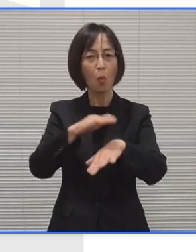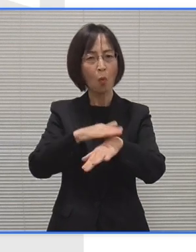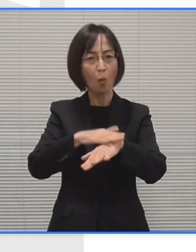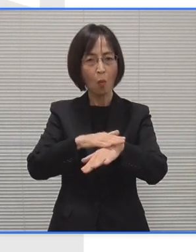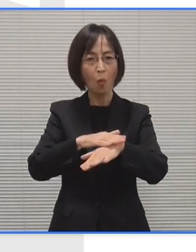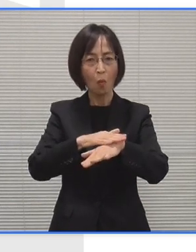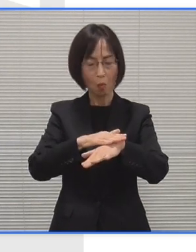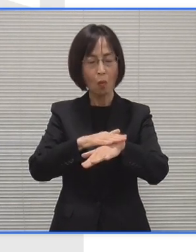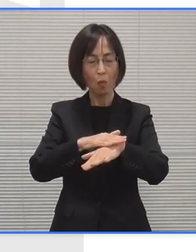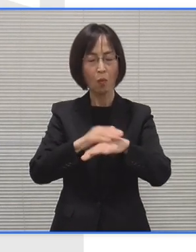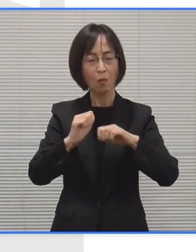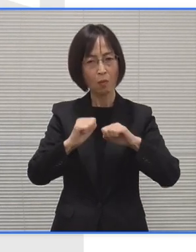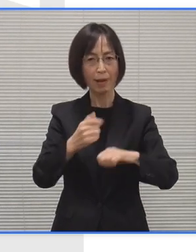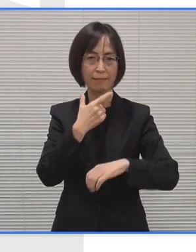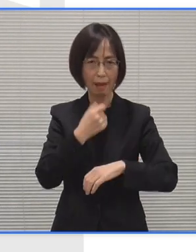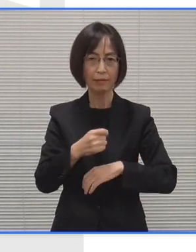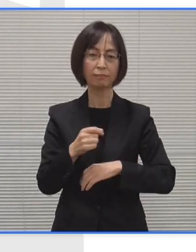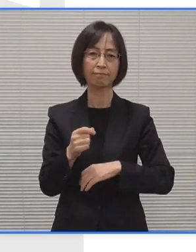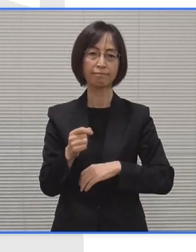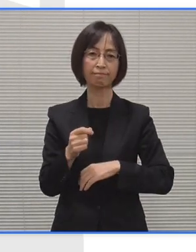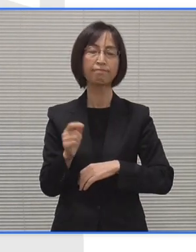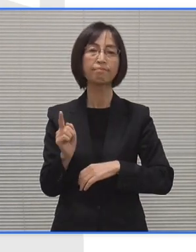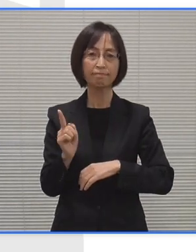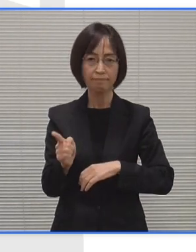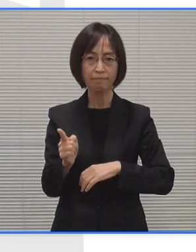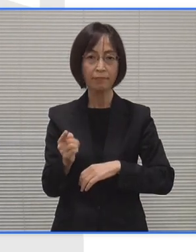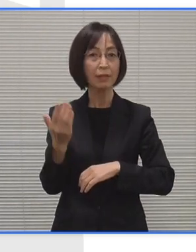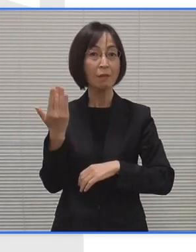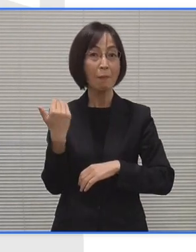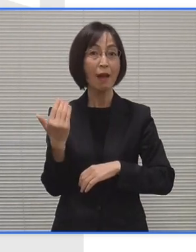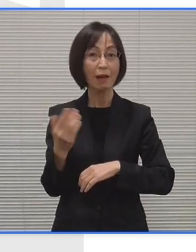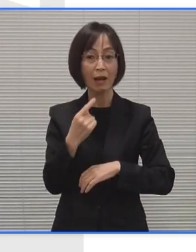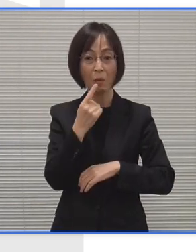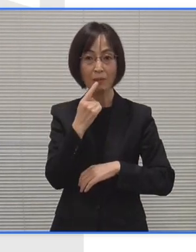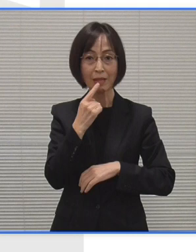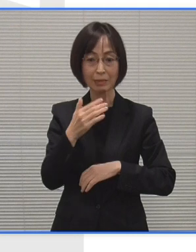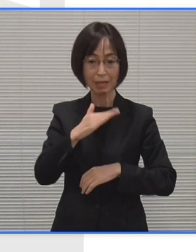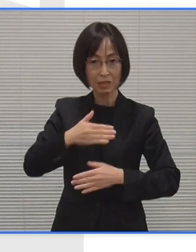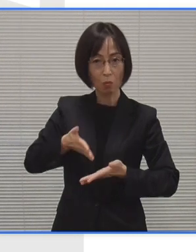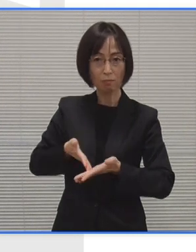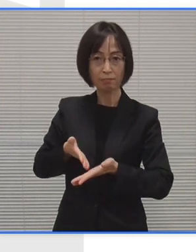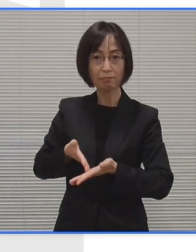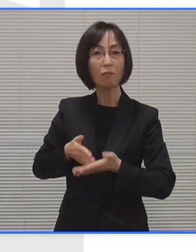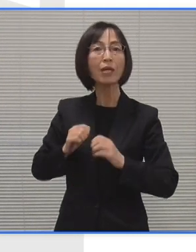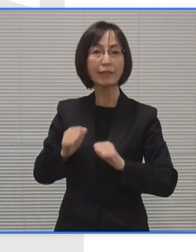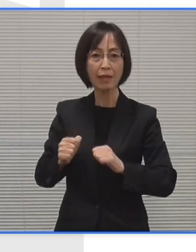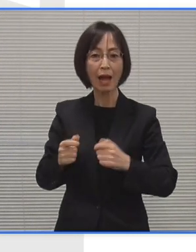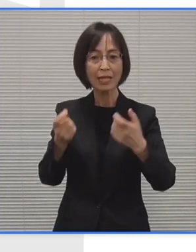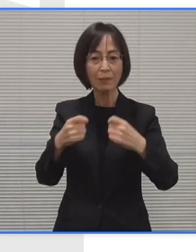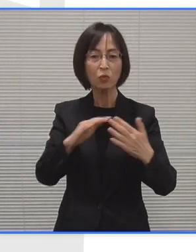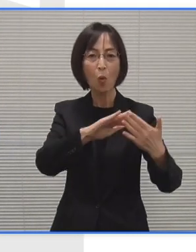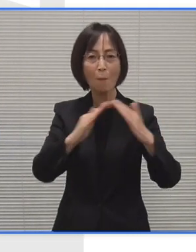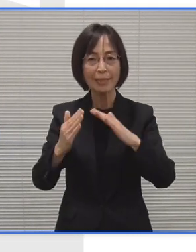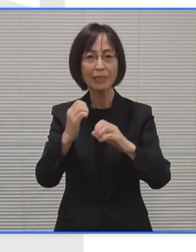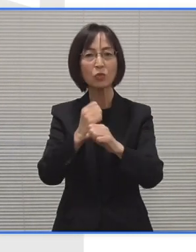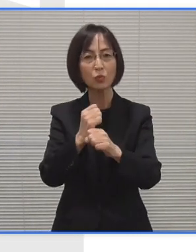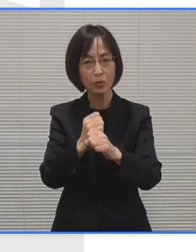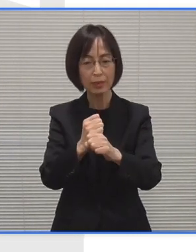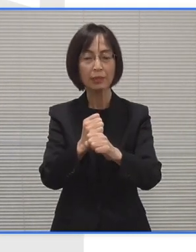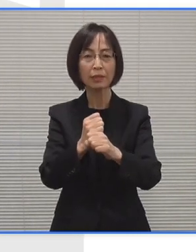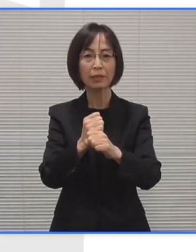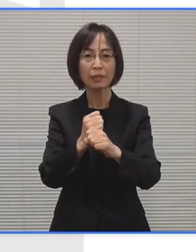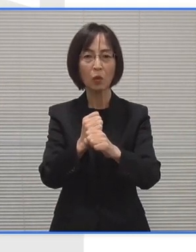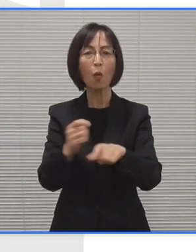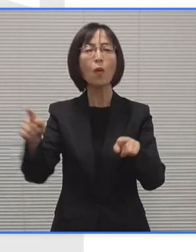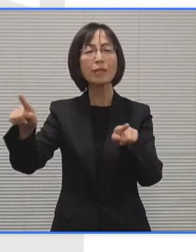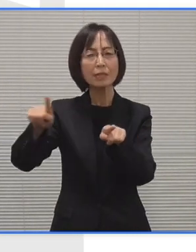たい、またかねてより私たちも申し上げていましたけれども、池袋のまちづくりっていうのを